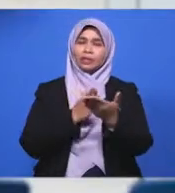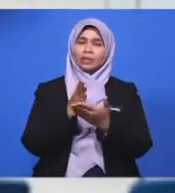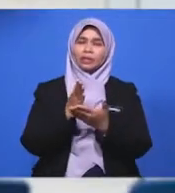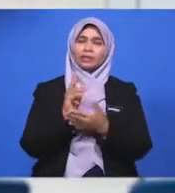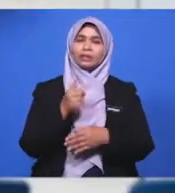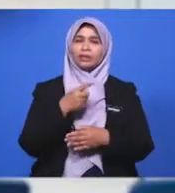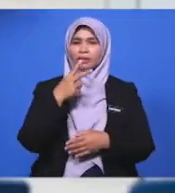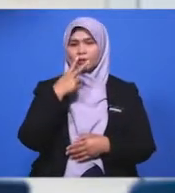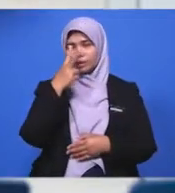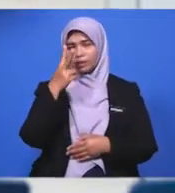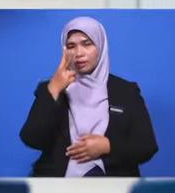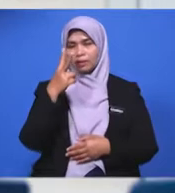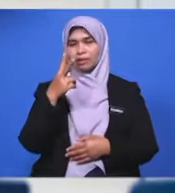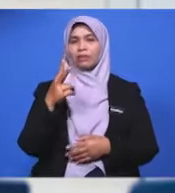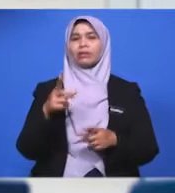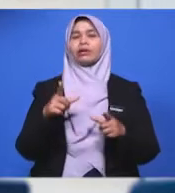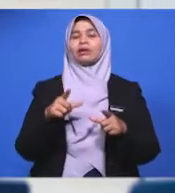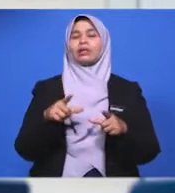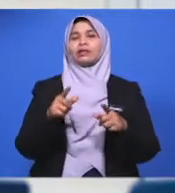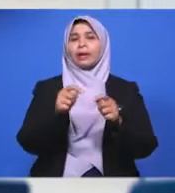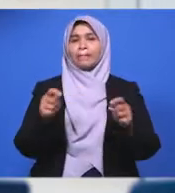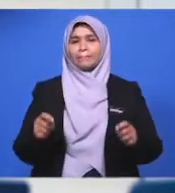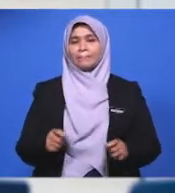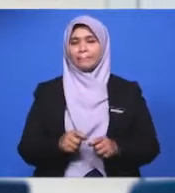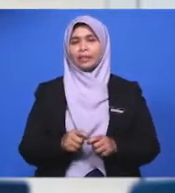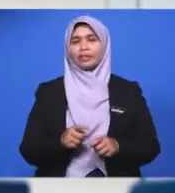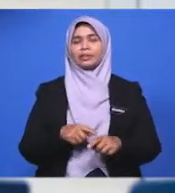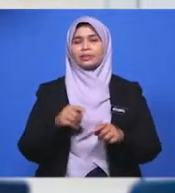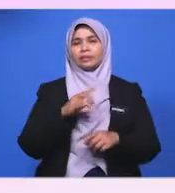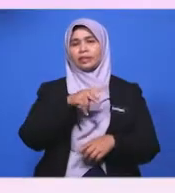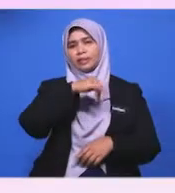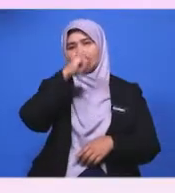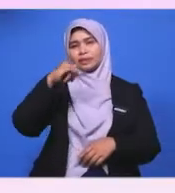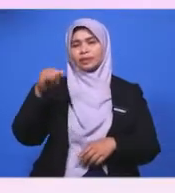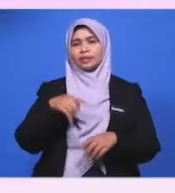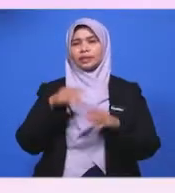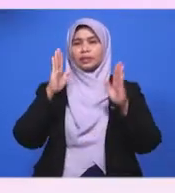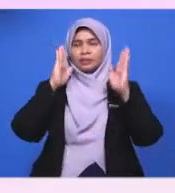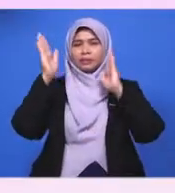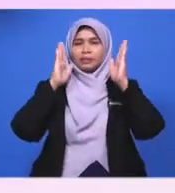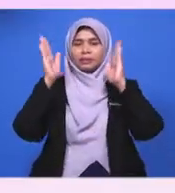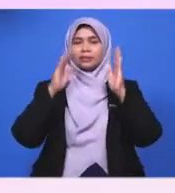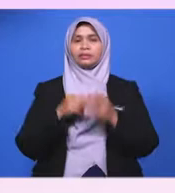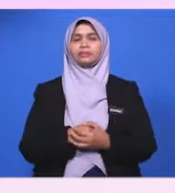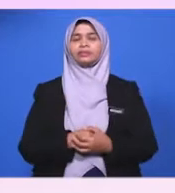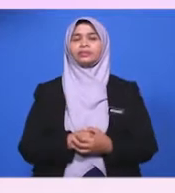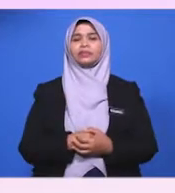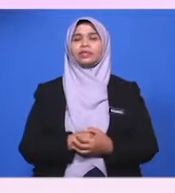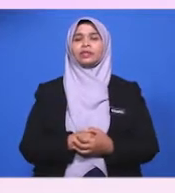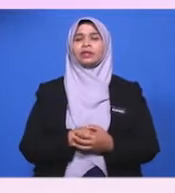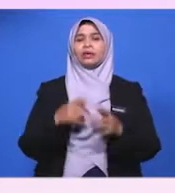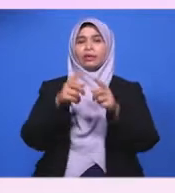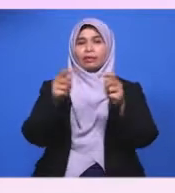Seterusnya, kita lihat lokasi sektor perindustrian di Malaysia. Berikut adalah